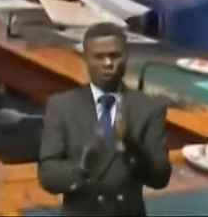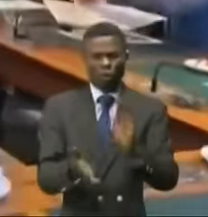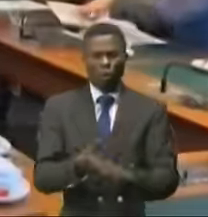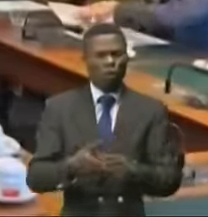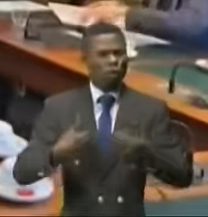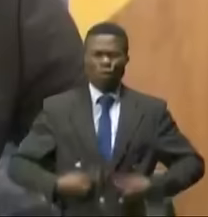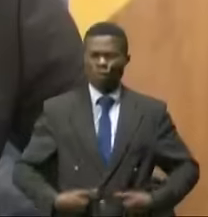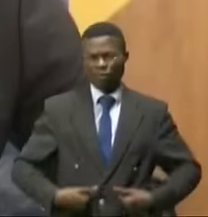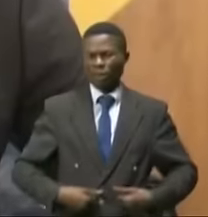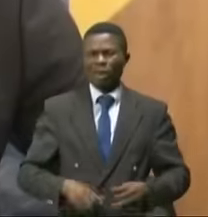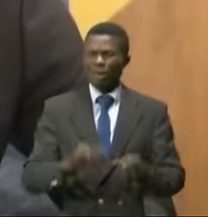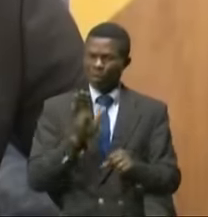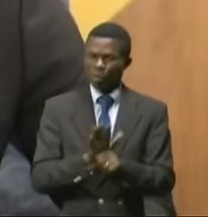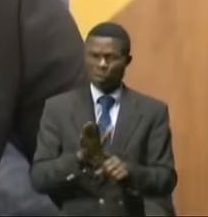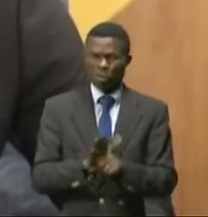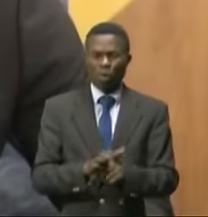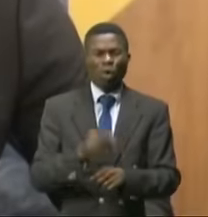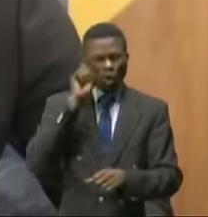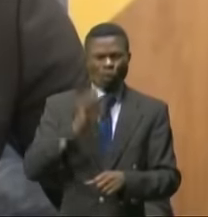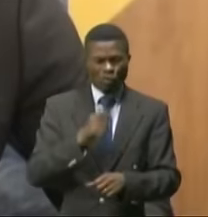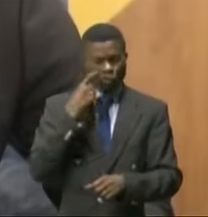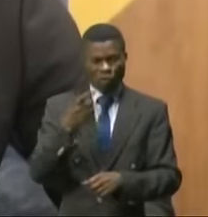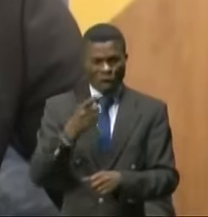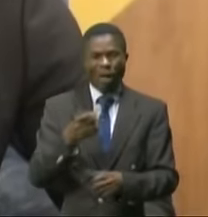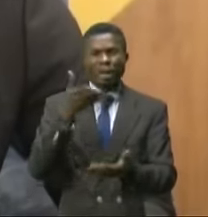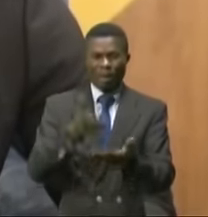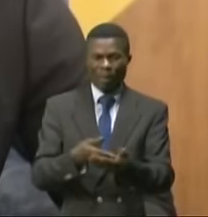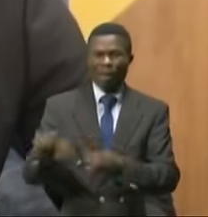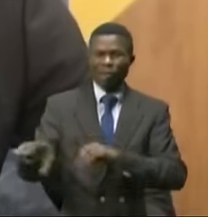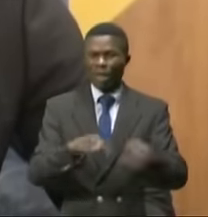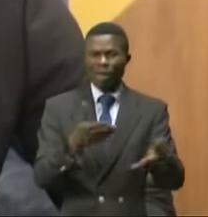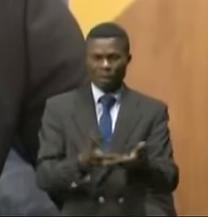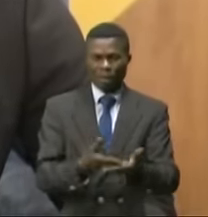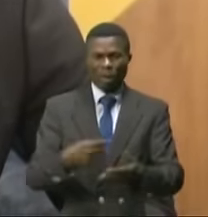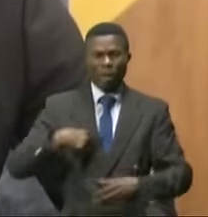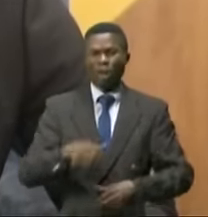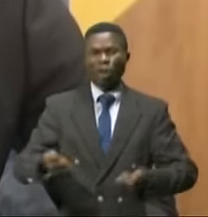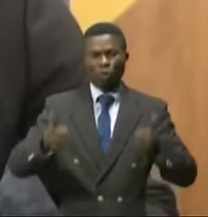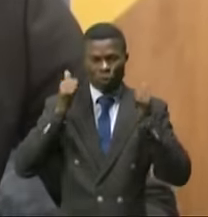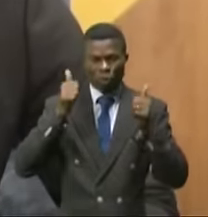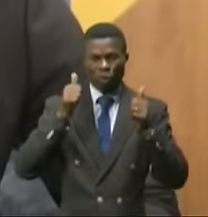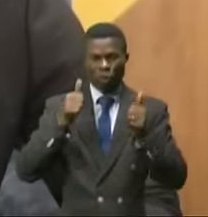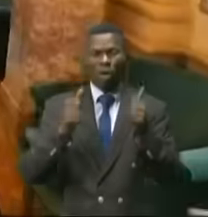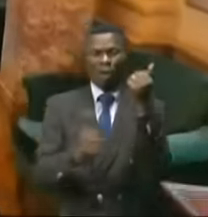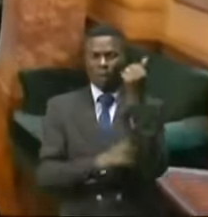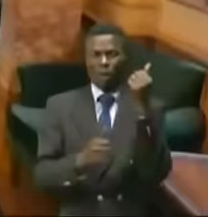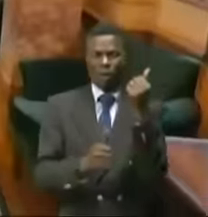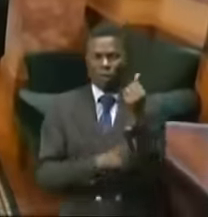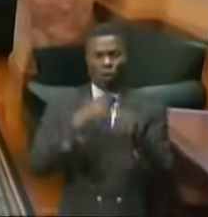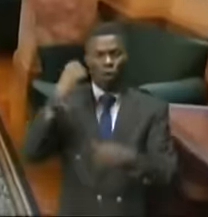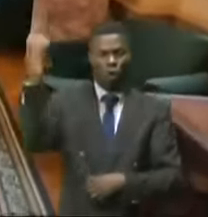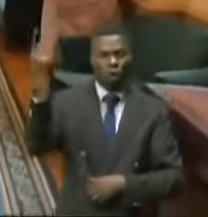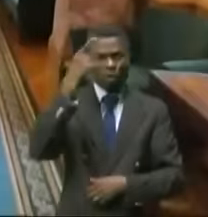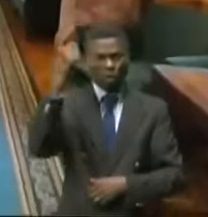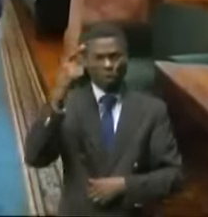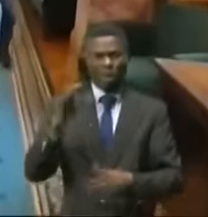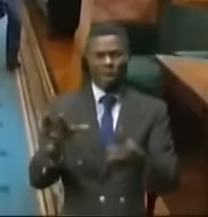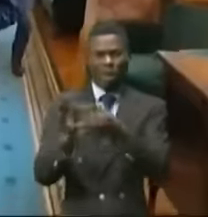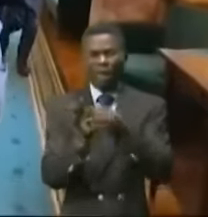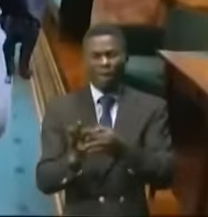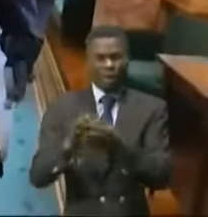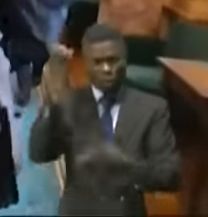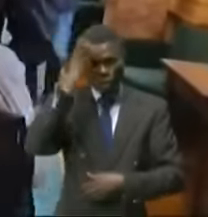rhétorique, maintenant nous voudrons voir des actions. Nous ne voulons pas une humanité et une Union européenne